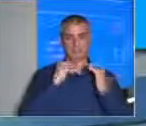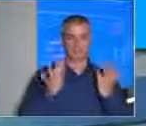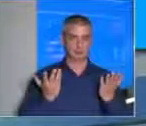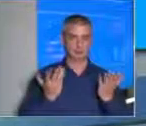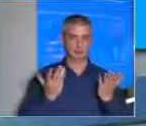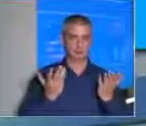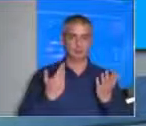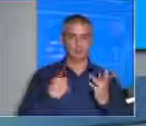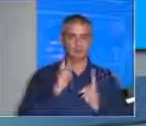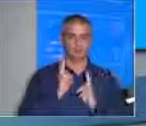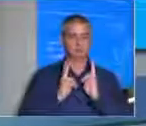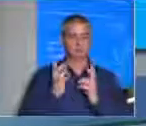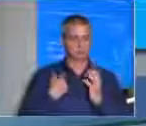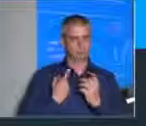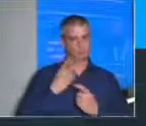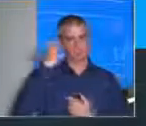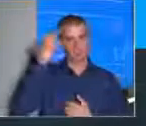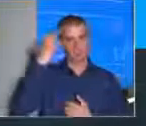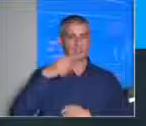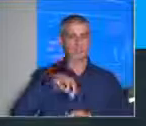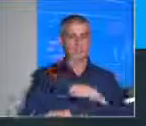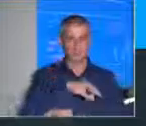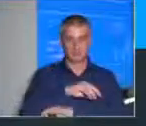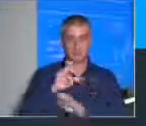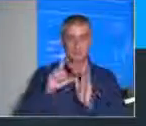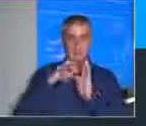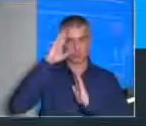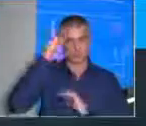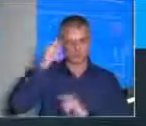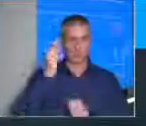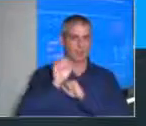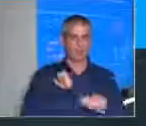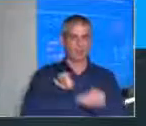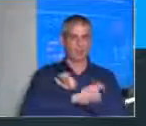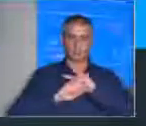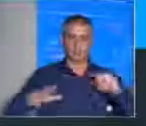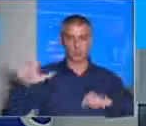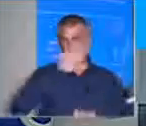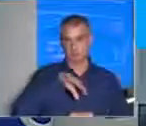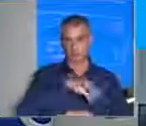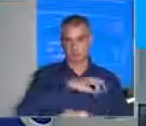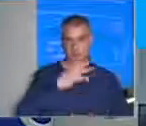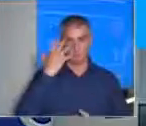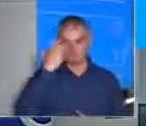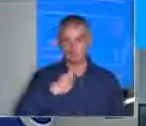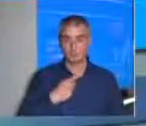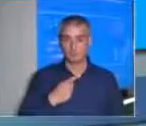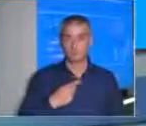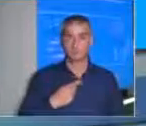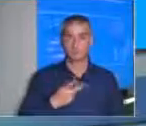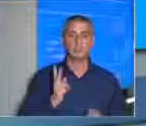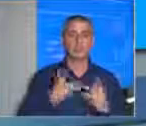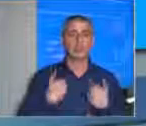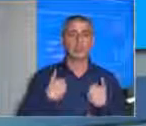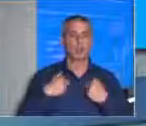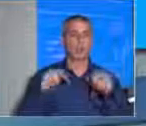ביצירת, בייצור מהנדסים ומדענים בטכניון ובפקולטות האחרות שלנו להנדסה ולמדע, אז